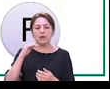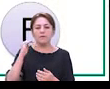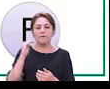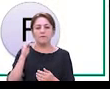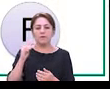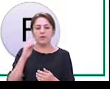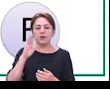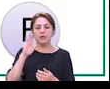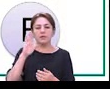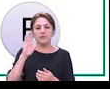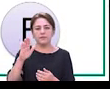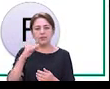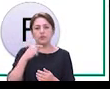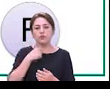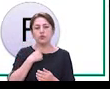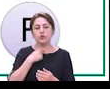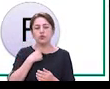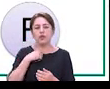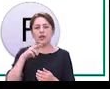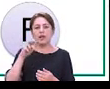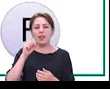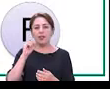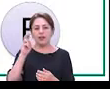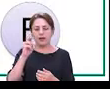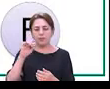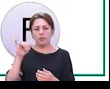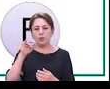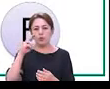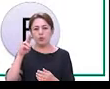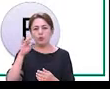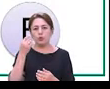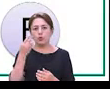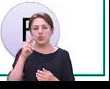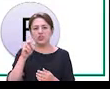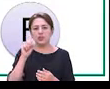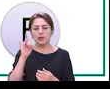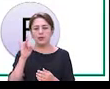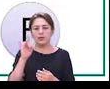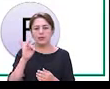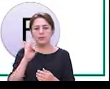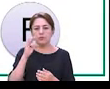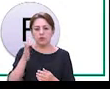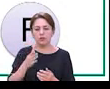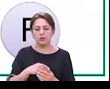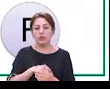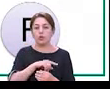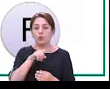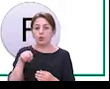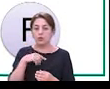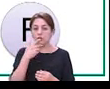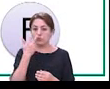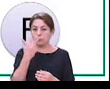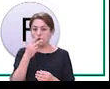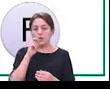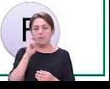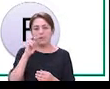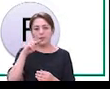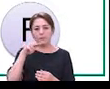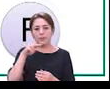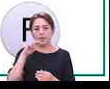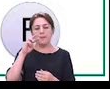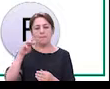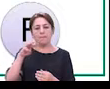F, V tovushlari lab undoshlari hisoblanadi. Ulardan 3-tasi B,